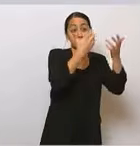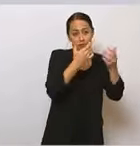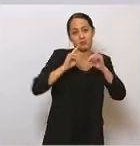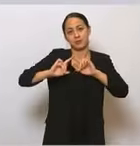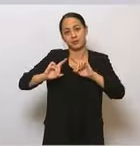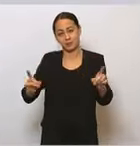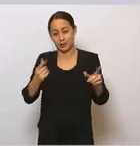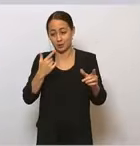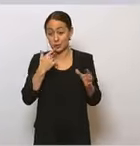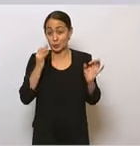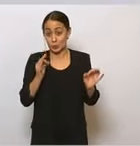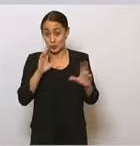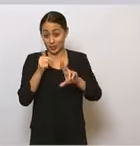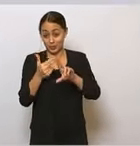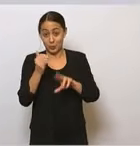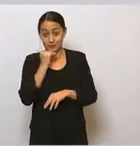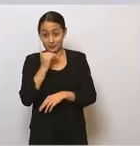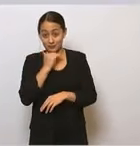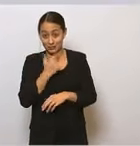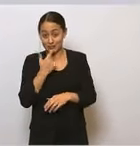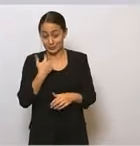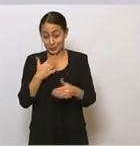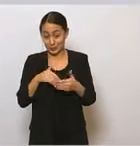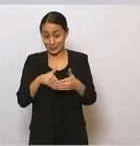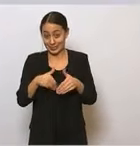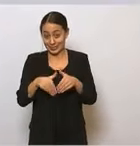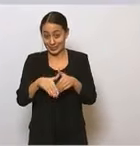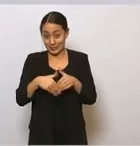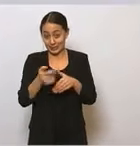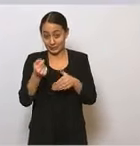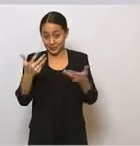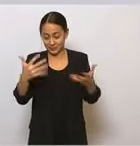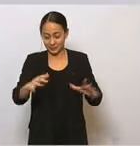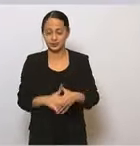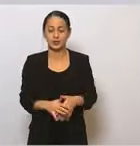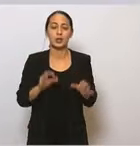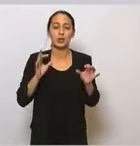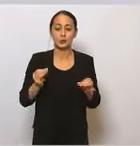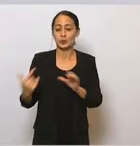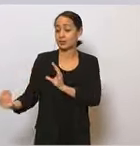session. Alors, je vais rebondir sur ce qu'ont déjà dit les autres intervenants.